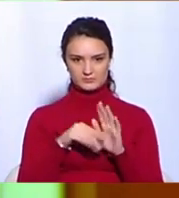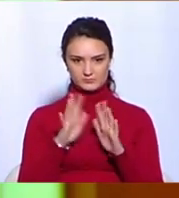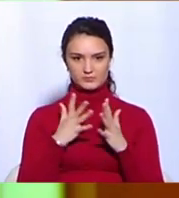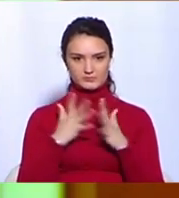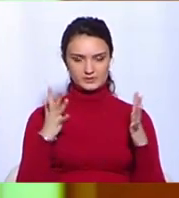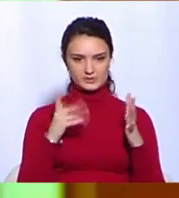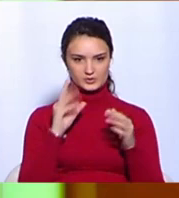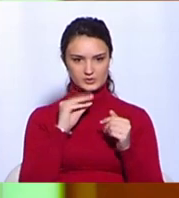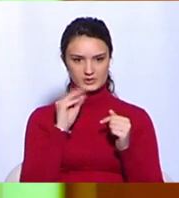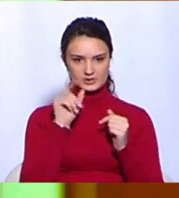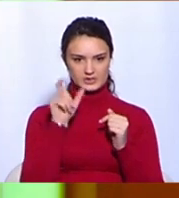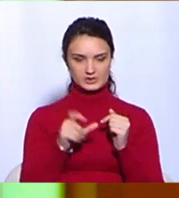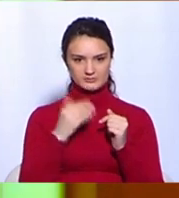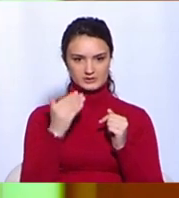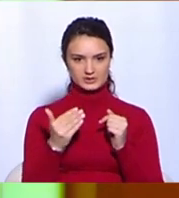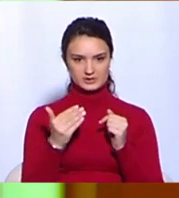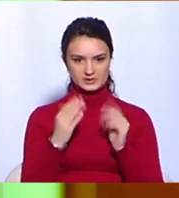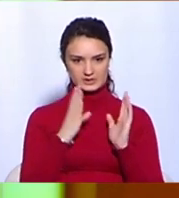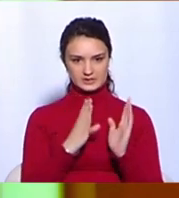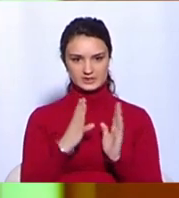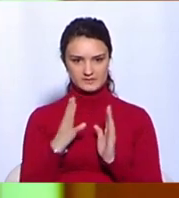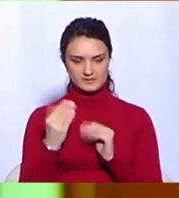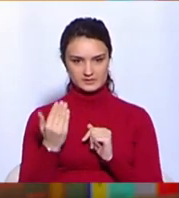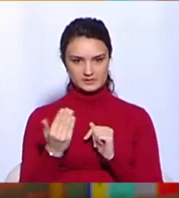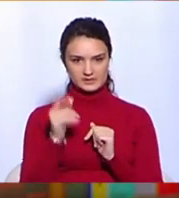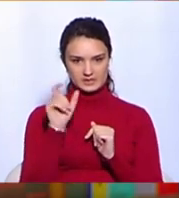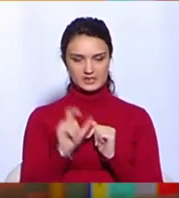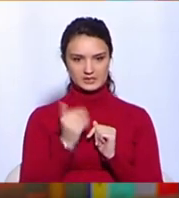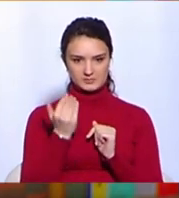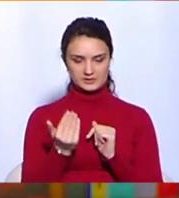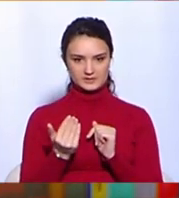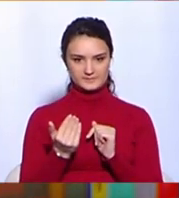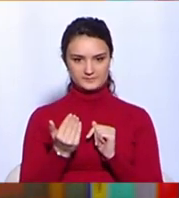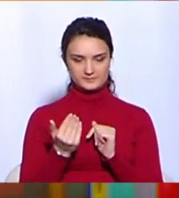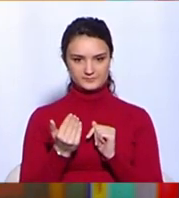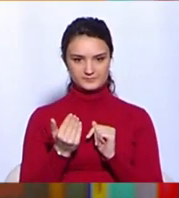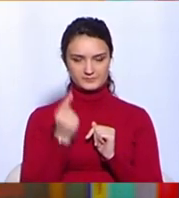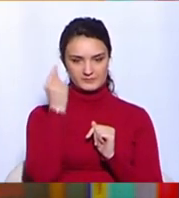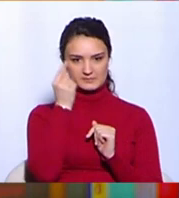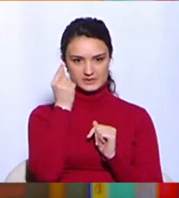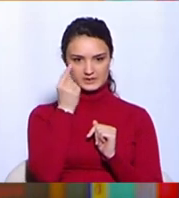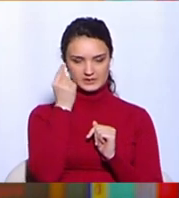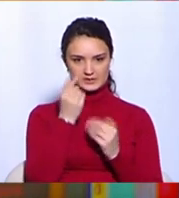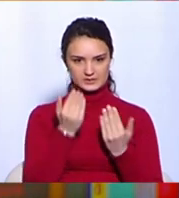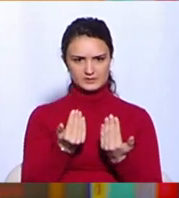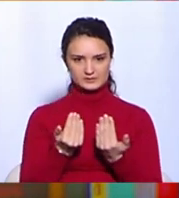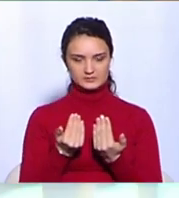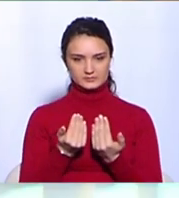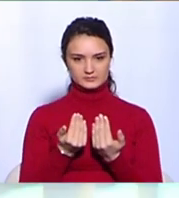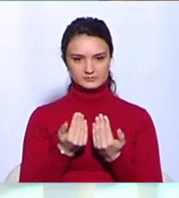მეტიც, როდესაც ადამიანის ქცევას, ადამიანის ფსიქიკურ